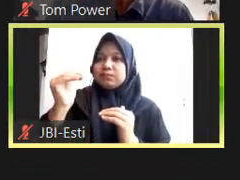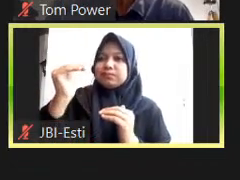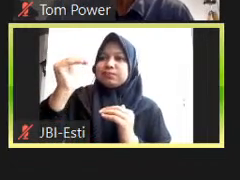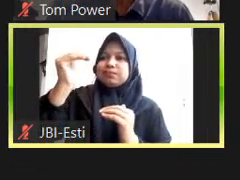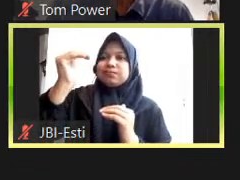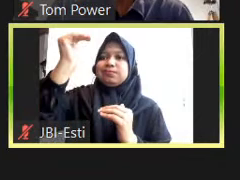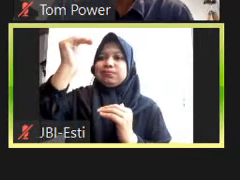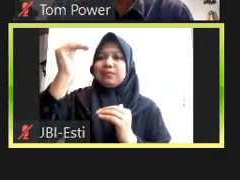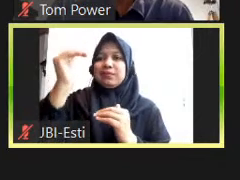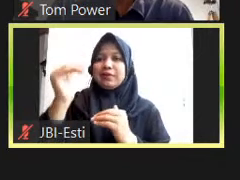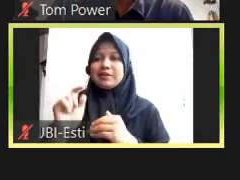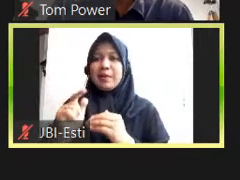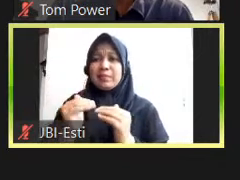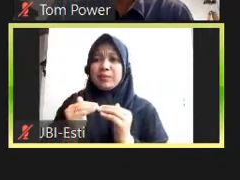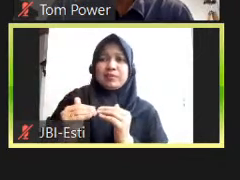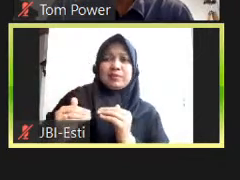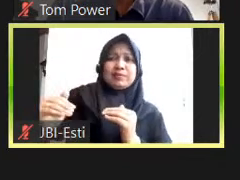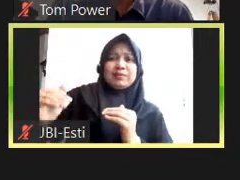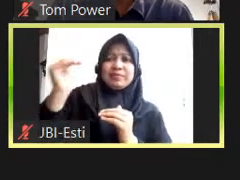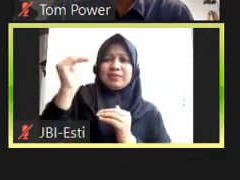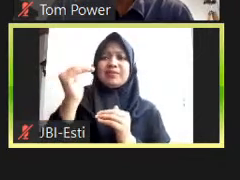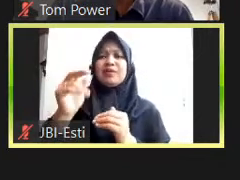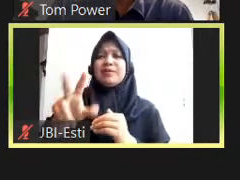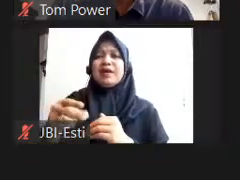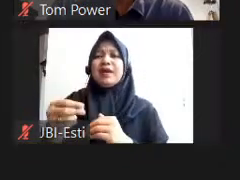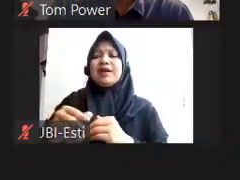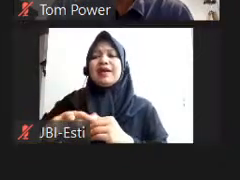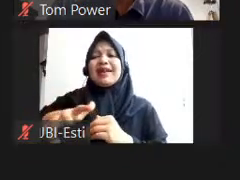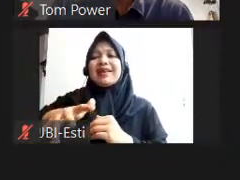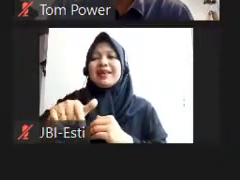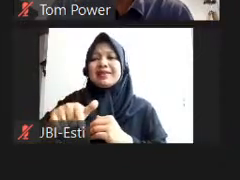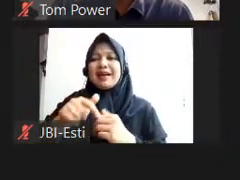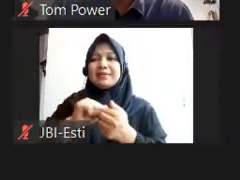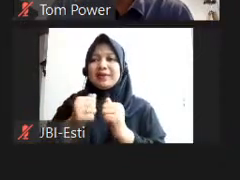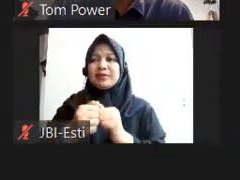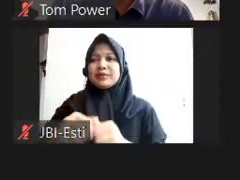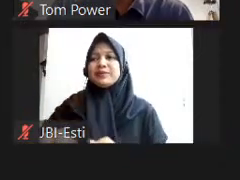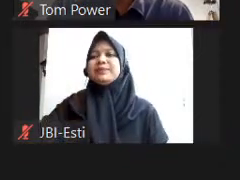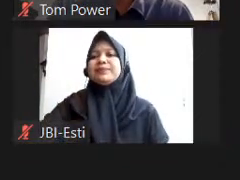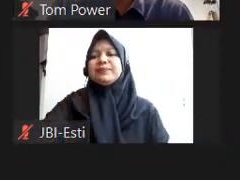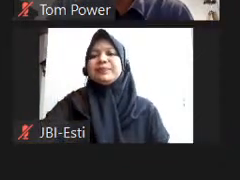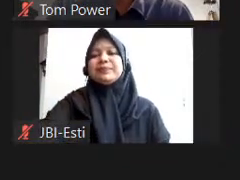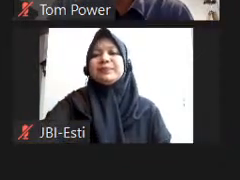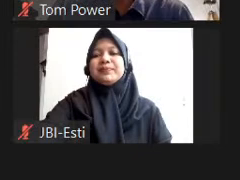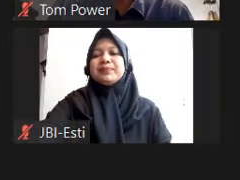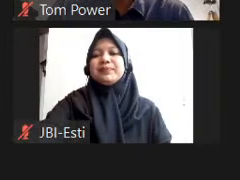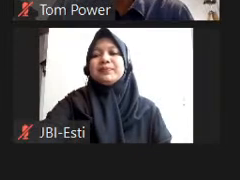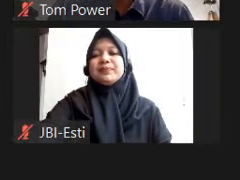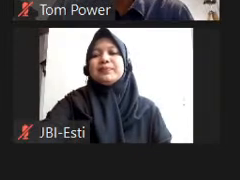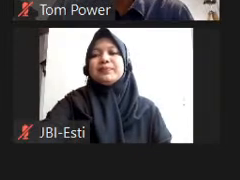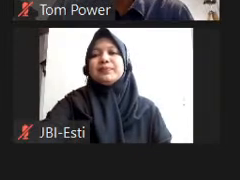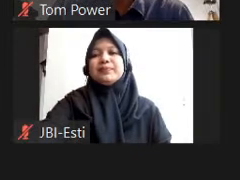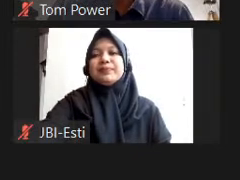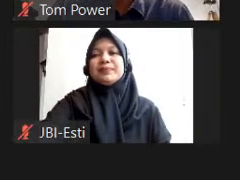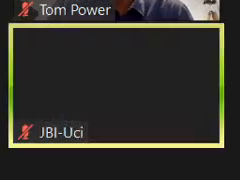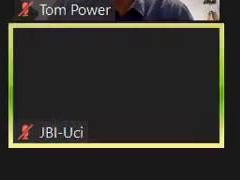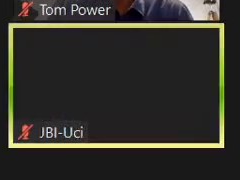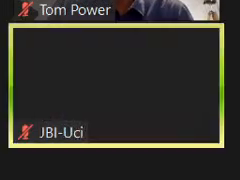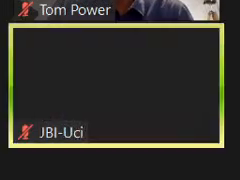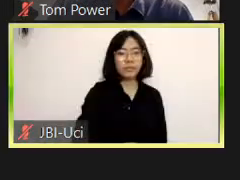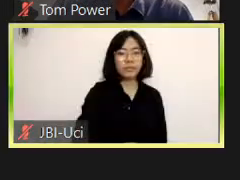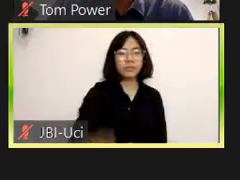rata-rata angka insiden yang terjadi, ya, dalam catatan kami. Bentuknya bagaimana? Yang pertama